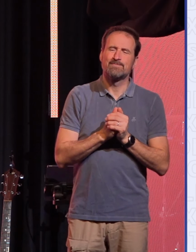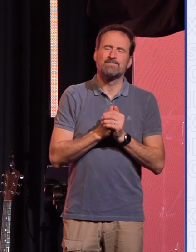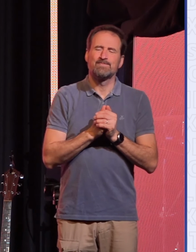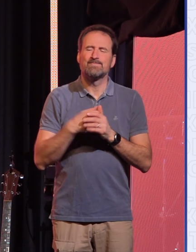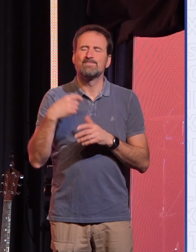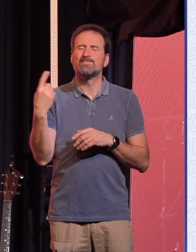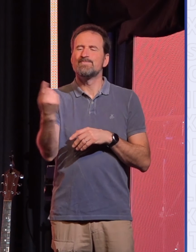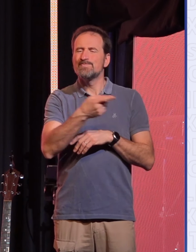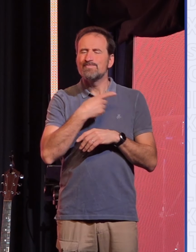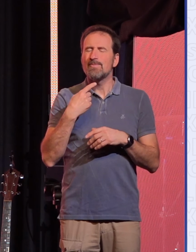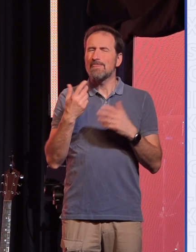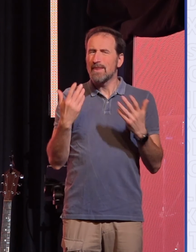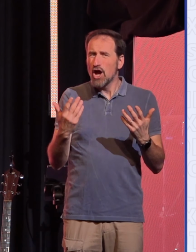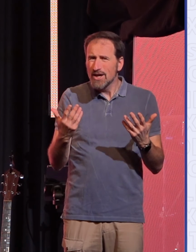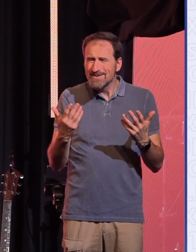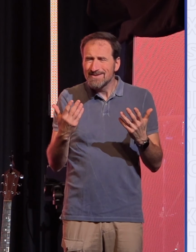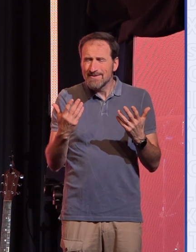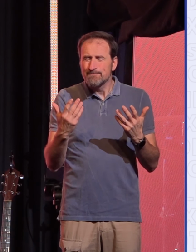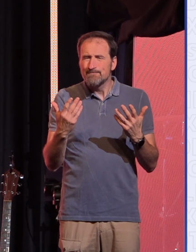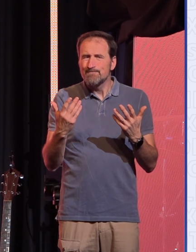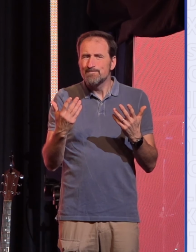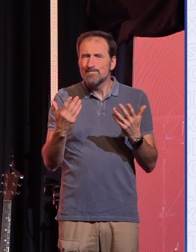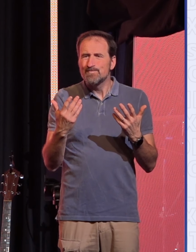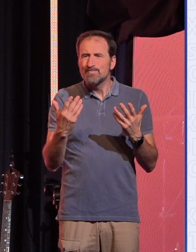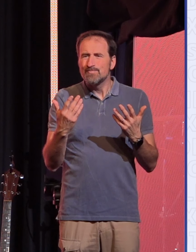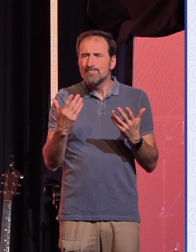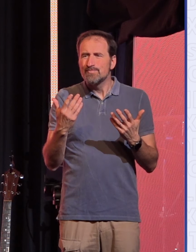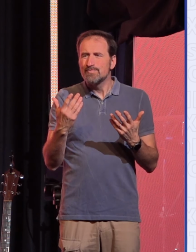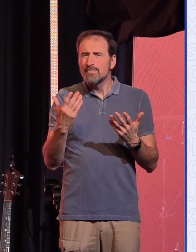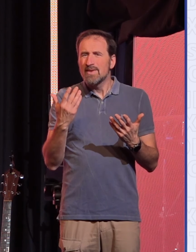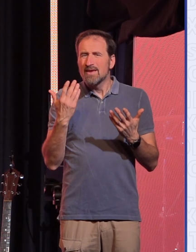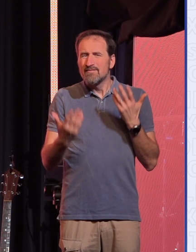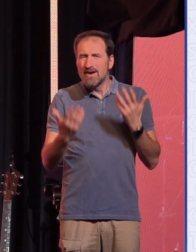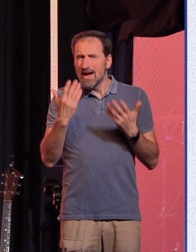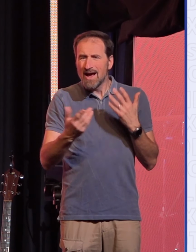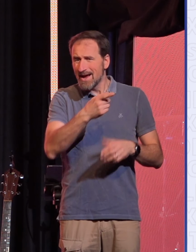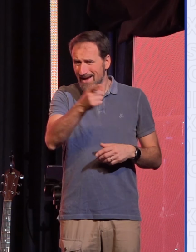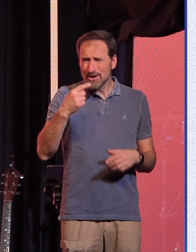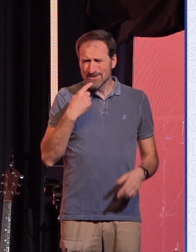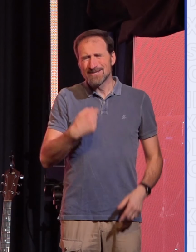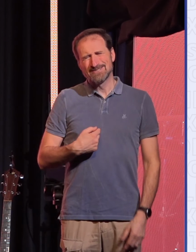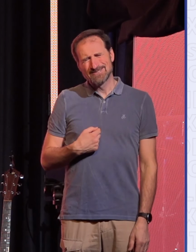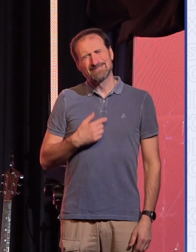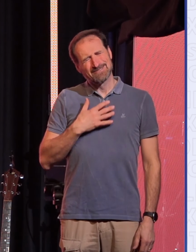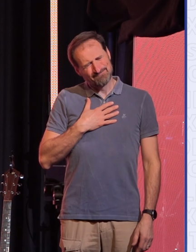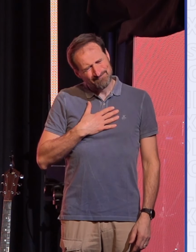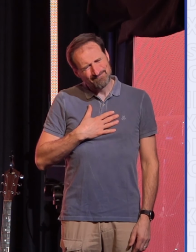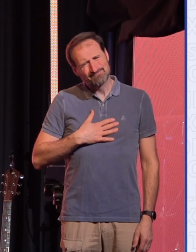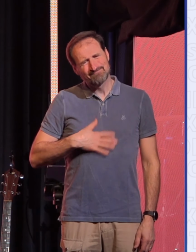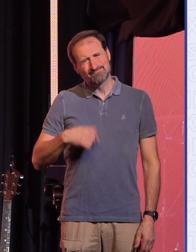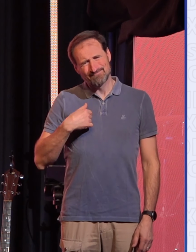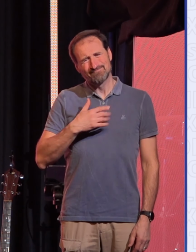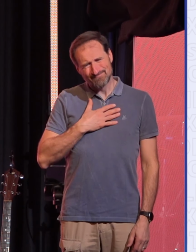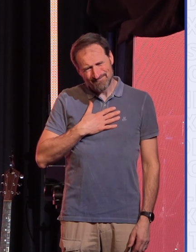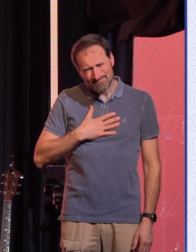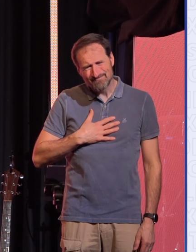Und wenn du heute Morgen da bist und es machen möchtest, wenn du heute Morgen da bist und dieses Angebot annehmen